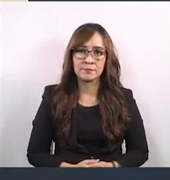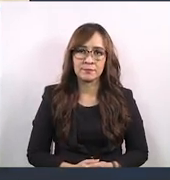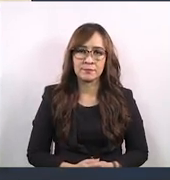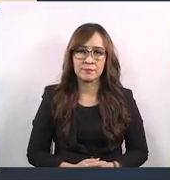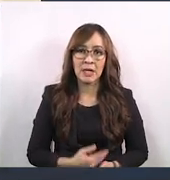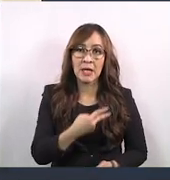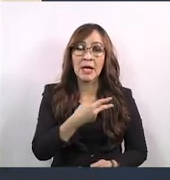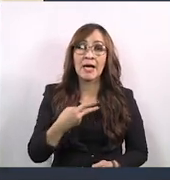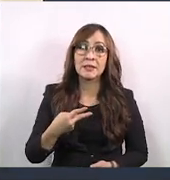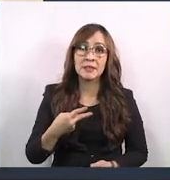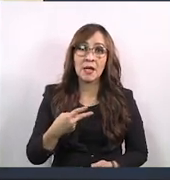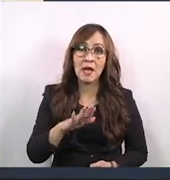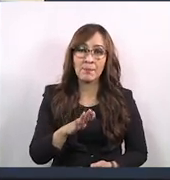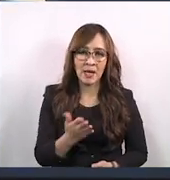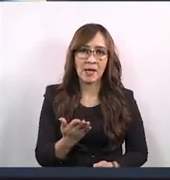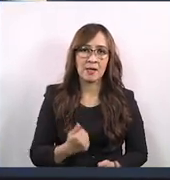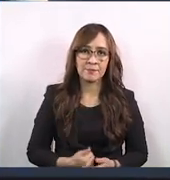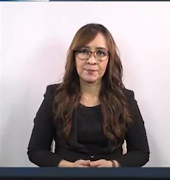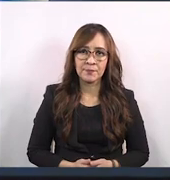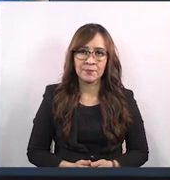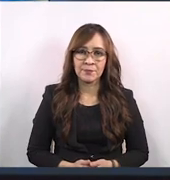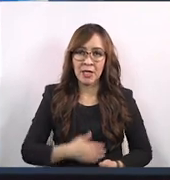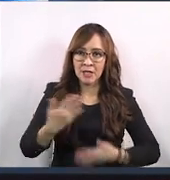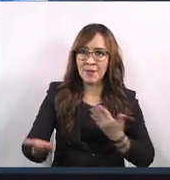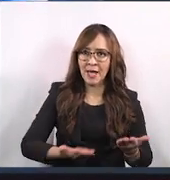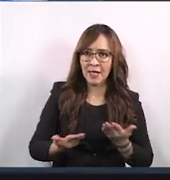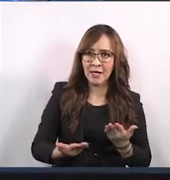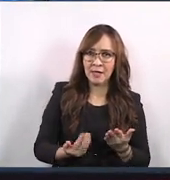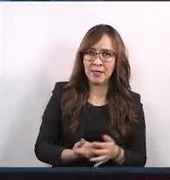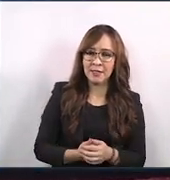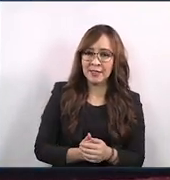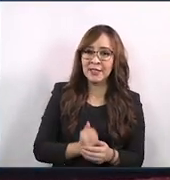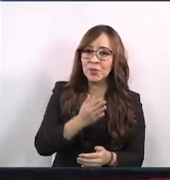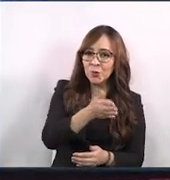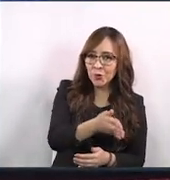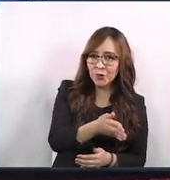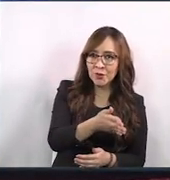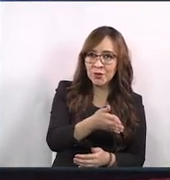OK Hai artinya Oh ya di pelayanan